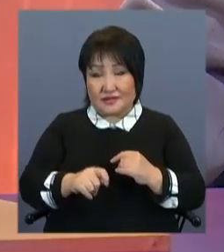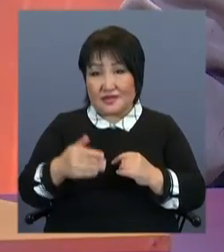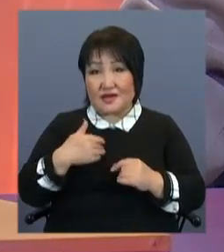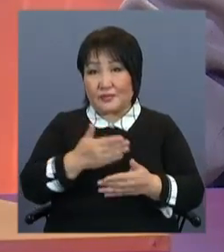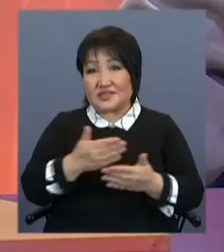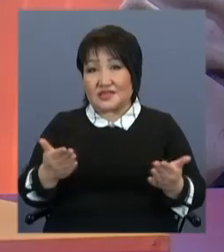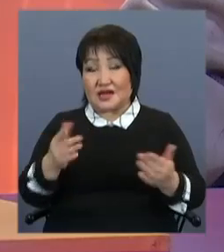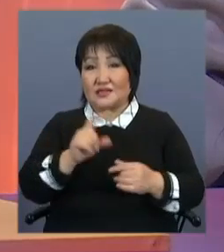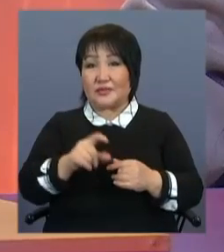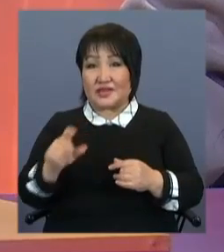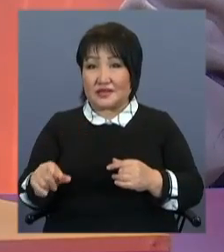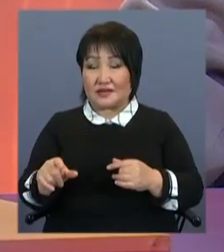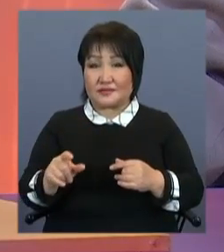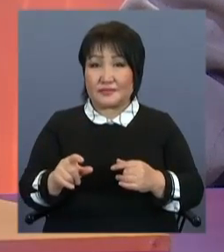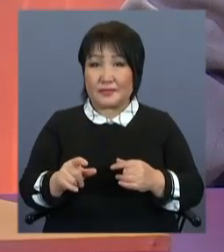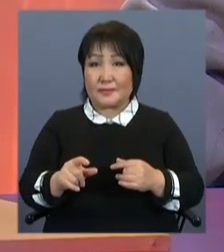анау